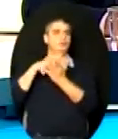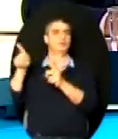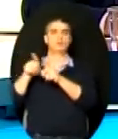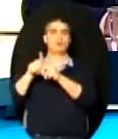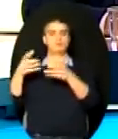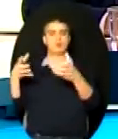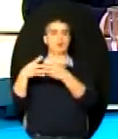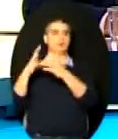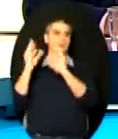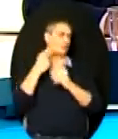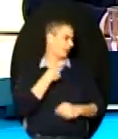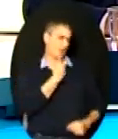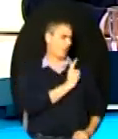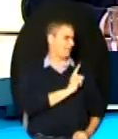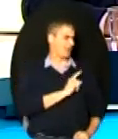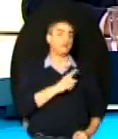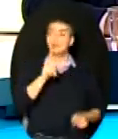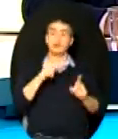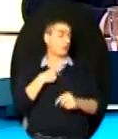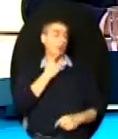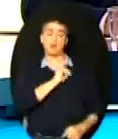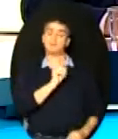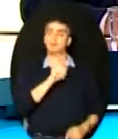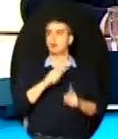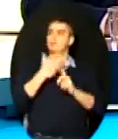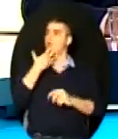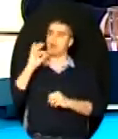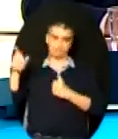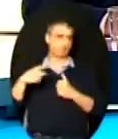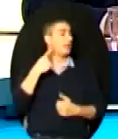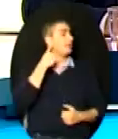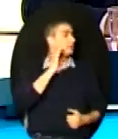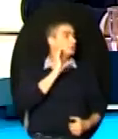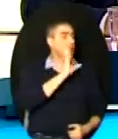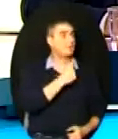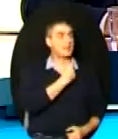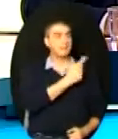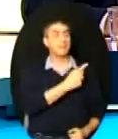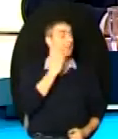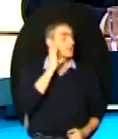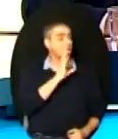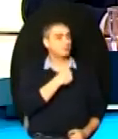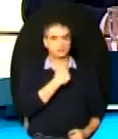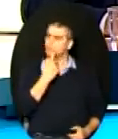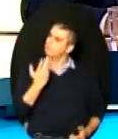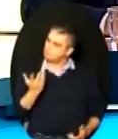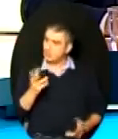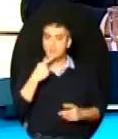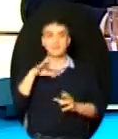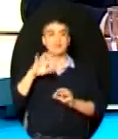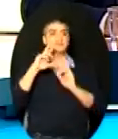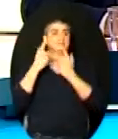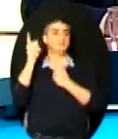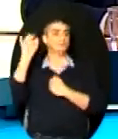כאילו זה הערוגה שלהם, כאילו זה הערוגה שלהם, הרבנים שלהם, נבחרי הציבור שלהם. אמרתי, גם